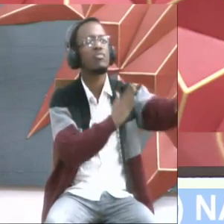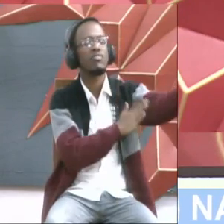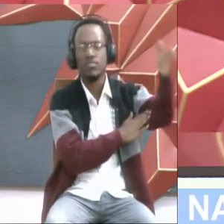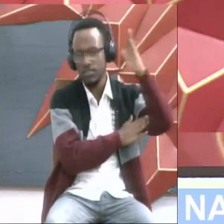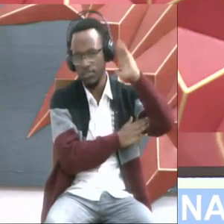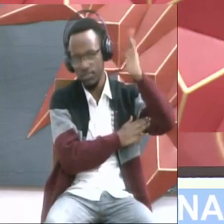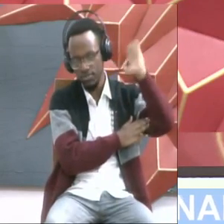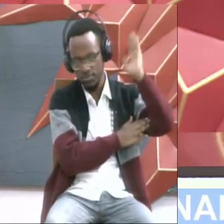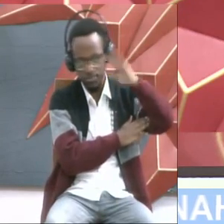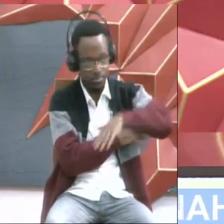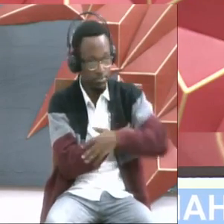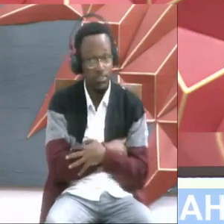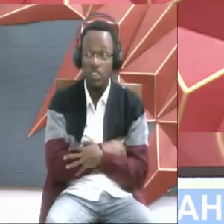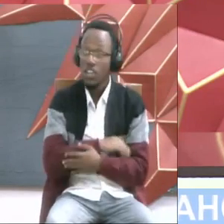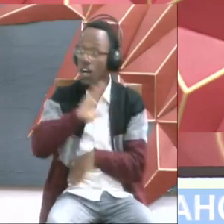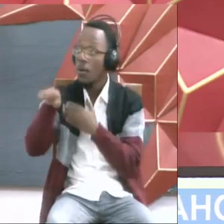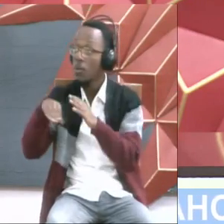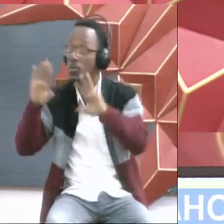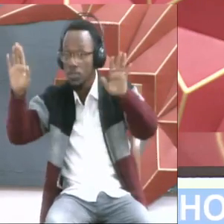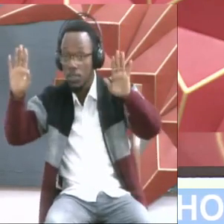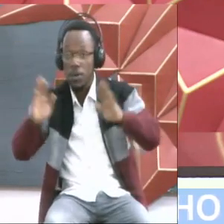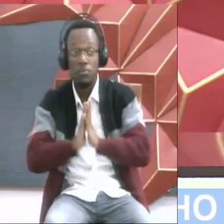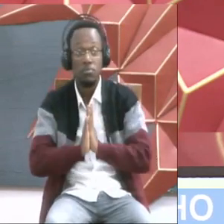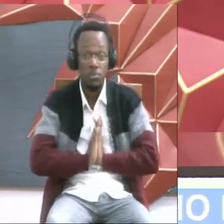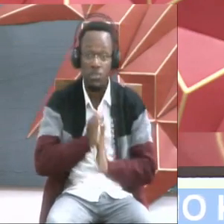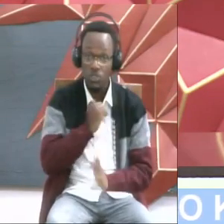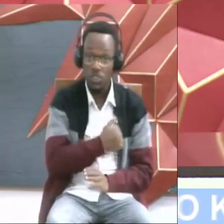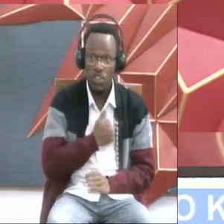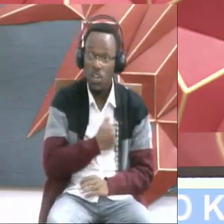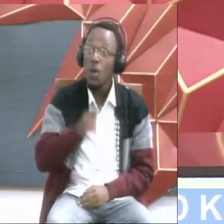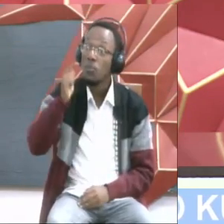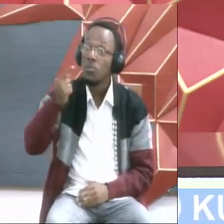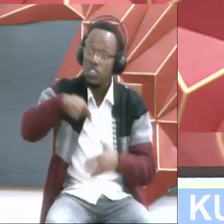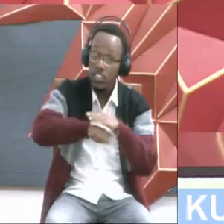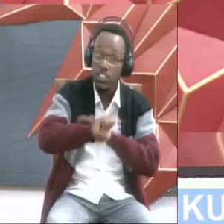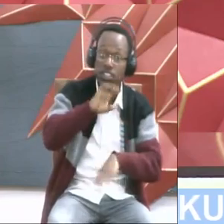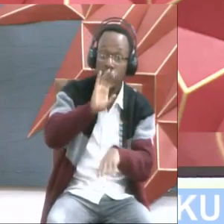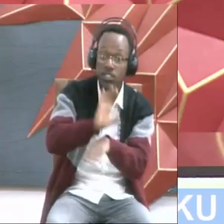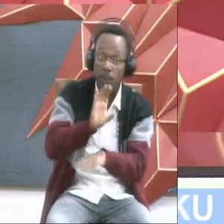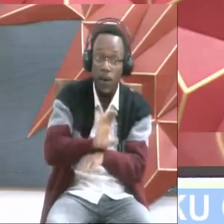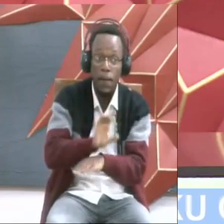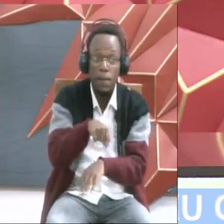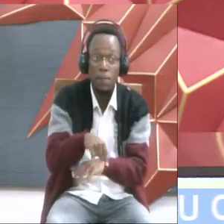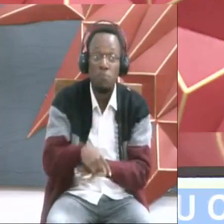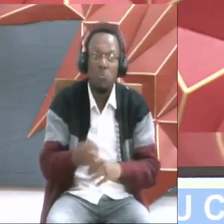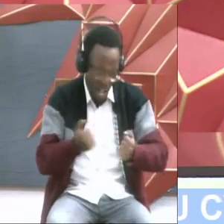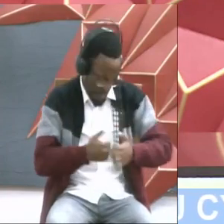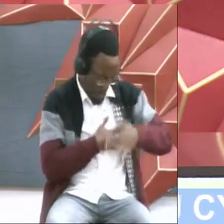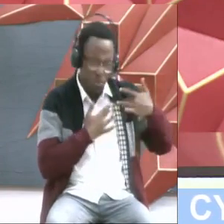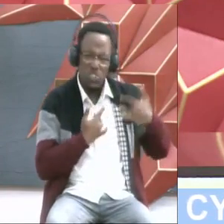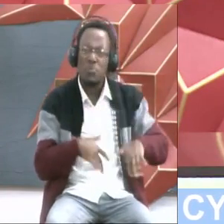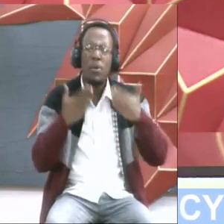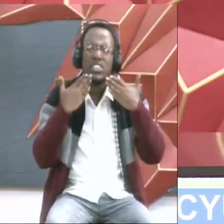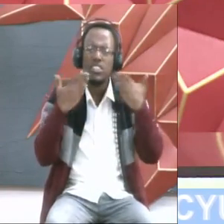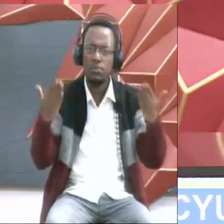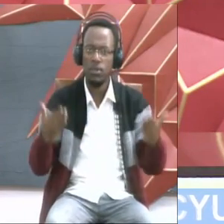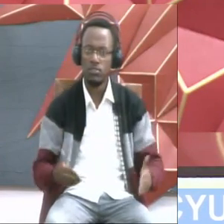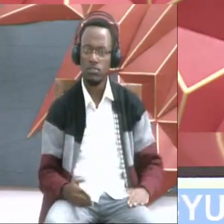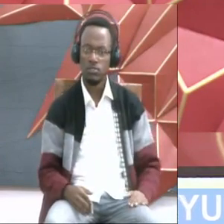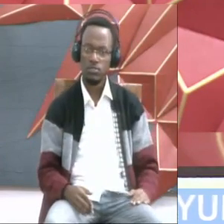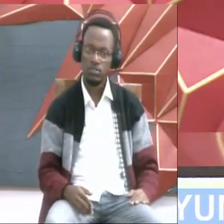bose bambabarire cyane bakwiye kwinjira muri asamble bafise iryo shimwe mu mutima